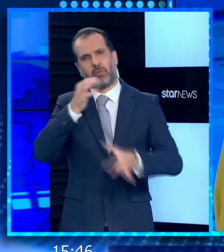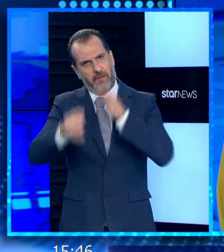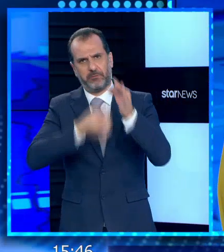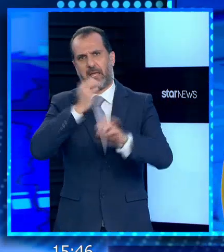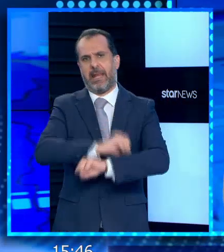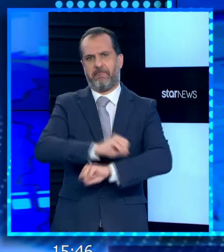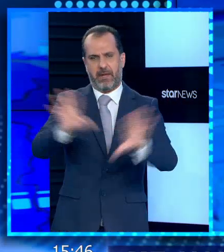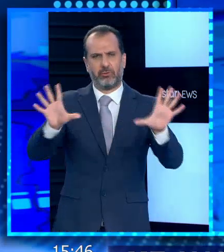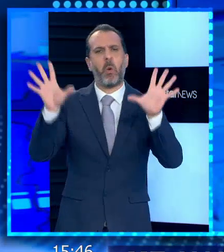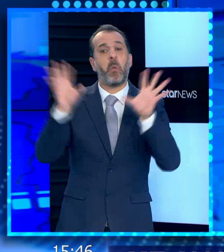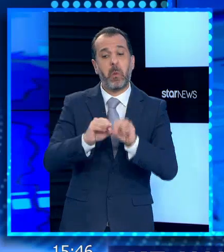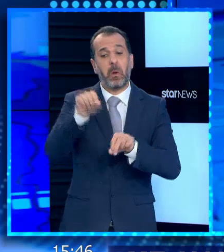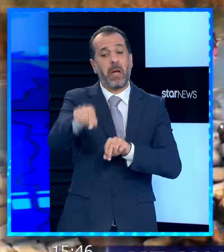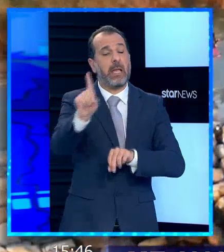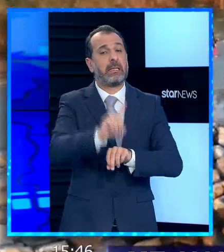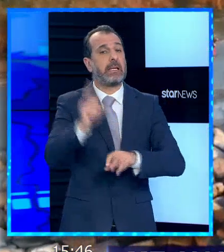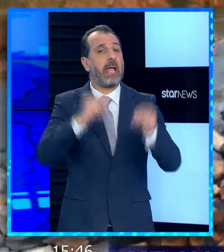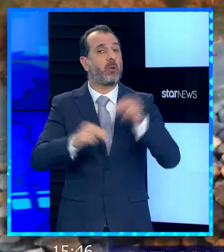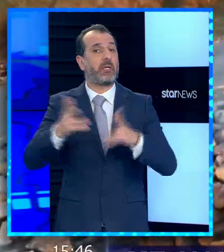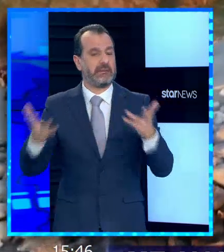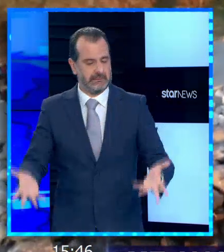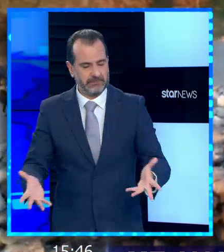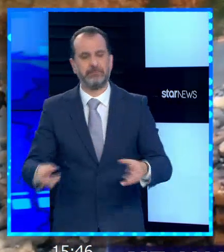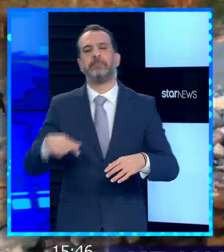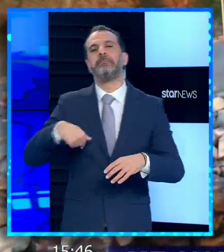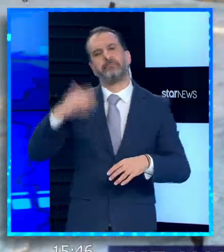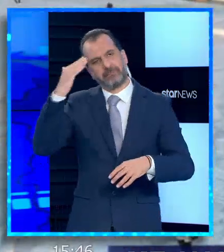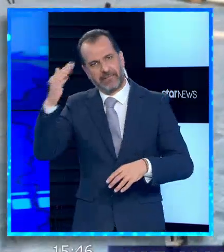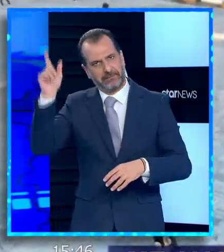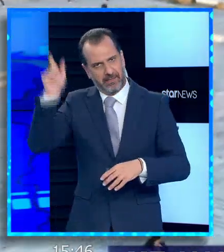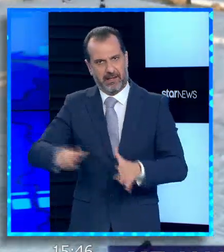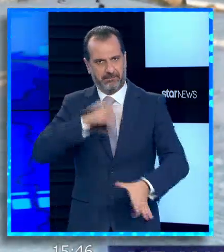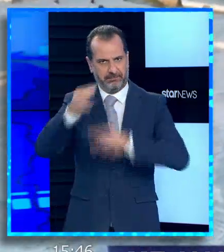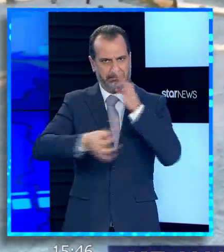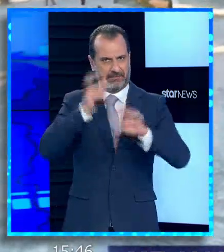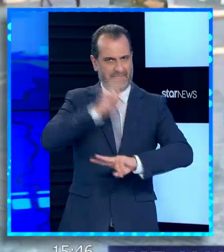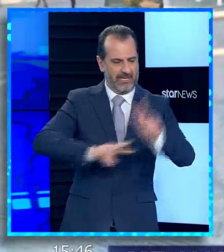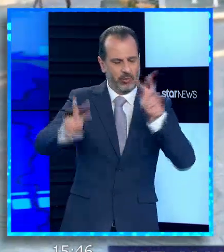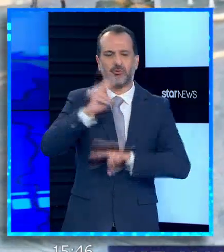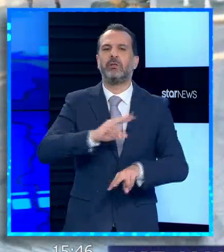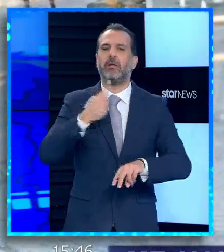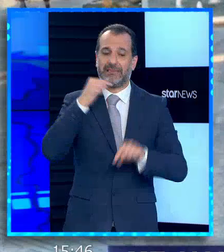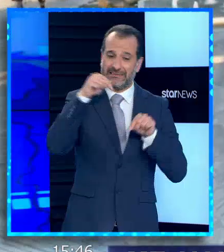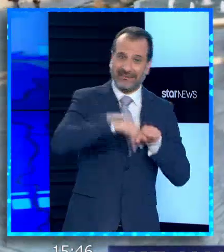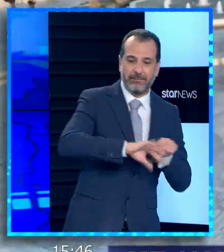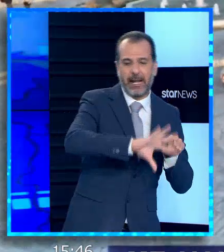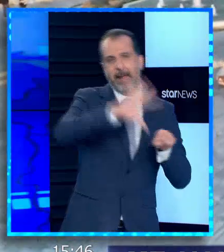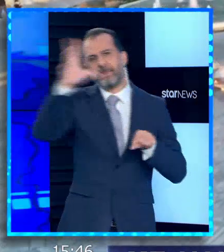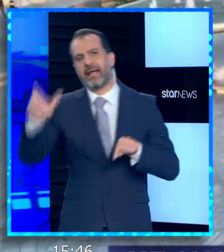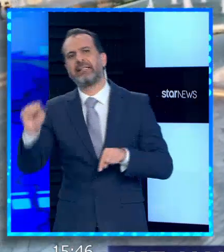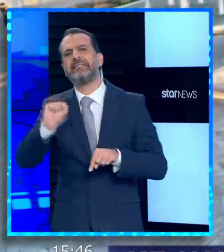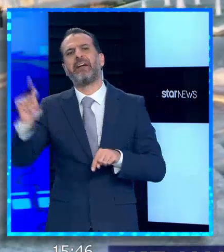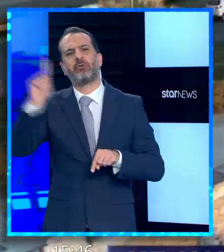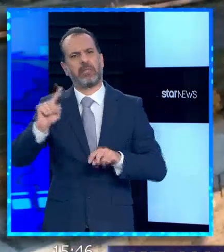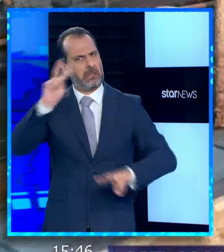περισσότερα. Θοδωρή. Καλό μεσημέρι, Δάνια. Πράγματι, και από σήμερα αλλά και το Σαββατοκύριακο ο καιρός θα είναι άθλιος σε όλη τη χώρα. Κάποια λίγα σύννεφα